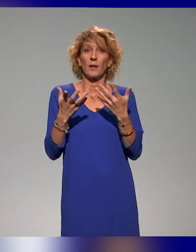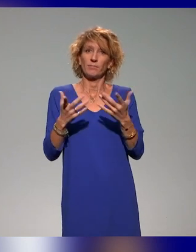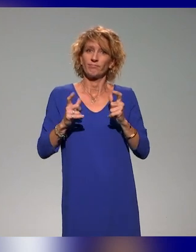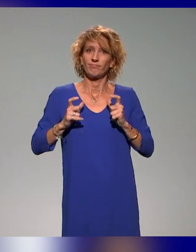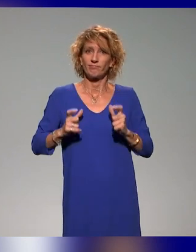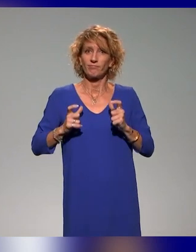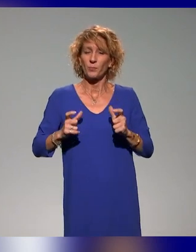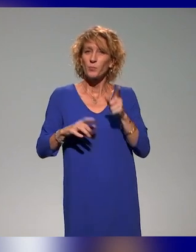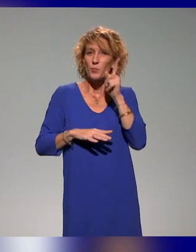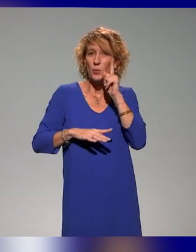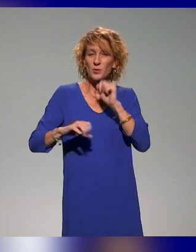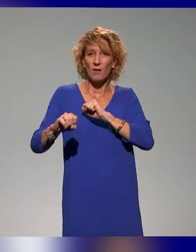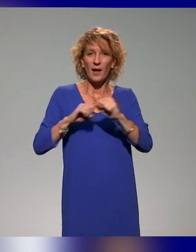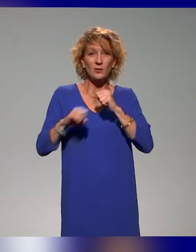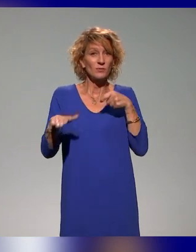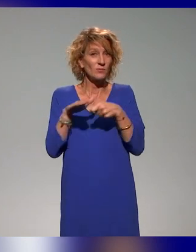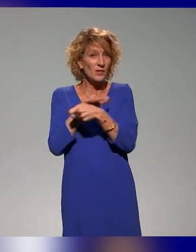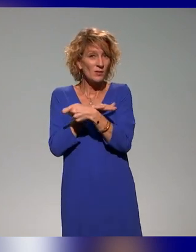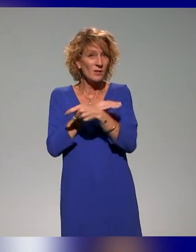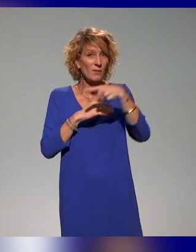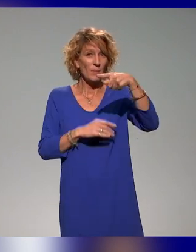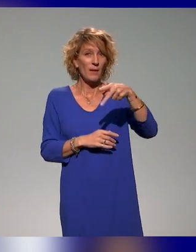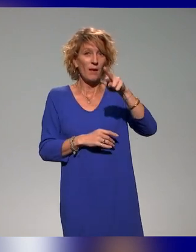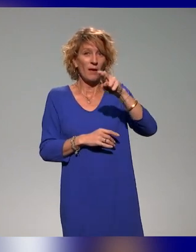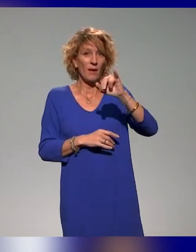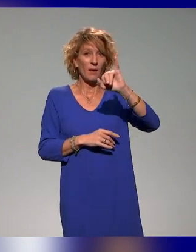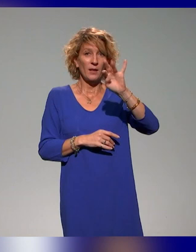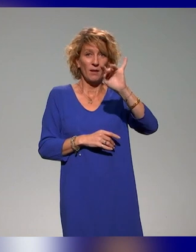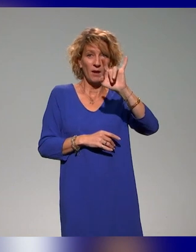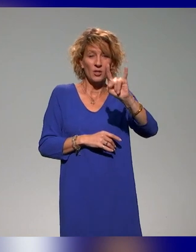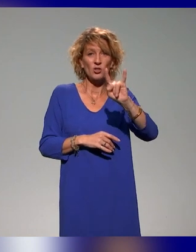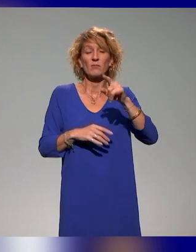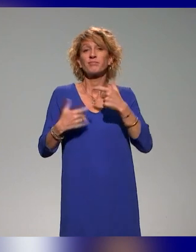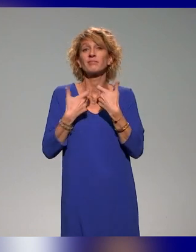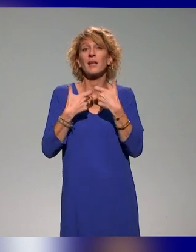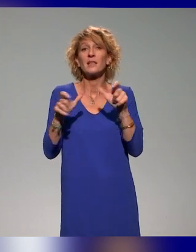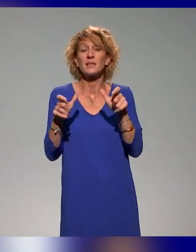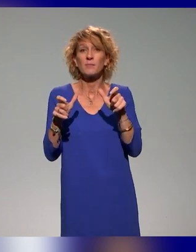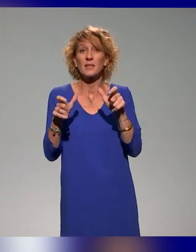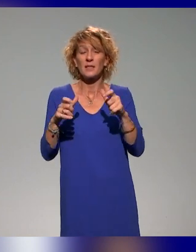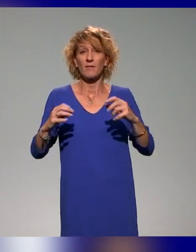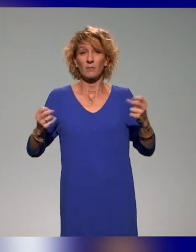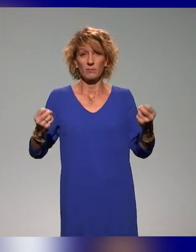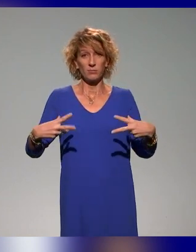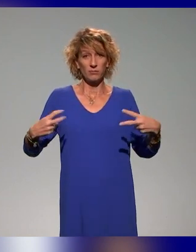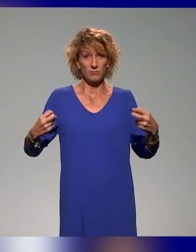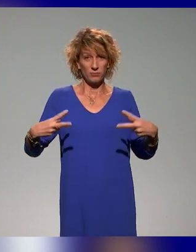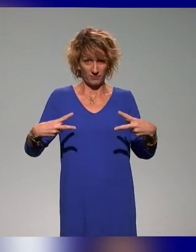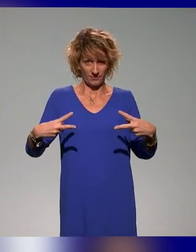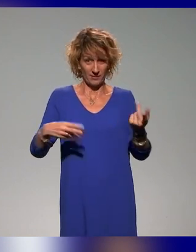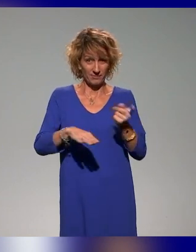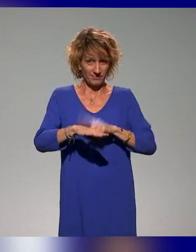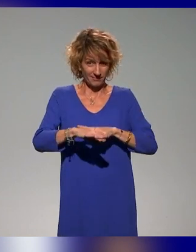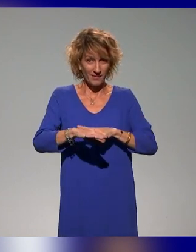puisque c'est une action financée par le PRITH, d'avoir de l'accessibilité par la vélotypie, donc le sous-titrage en